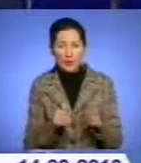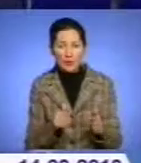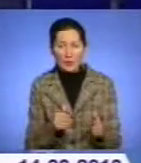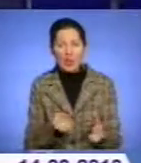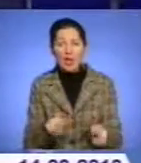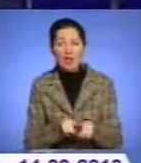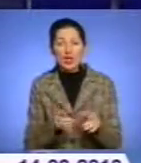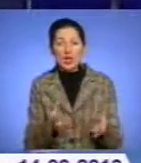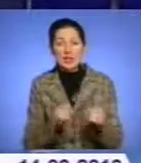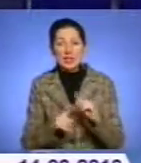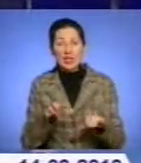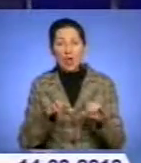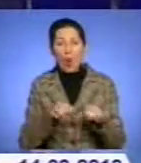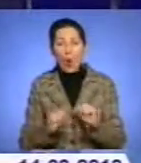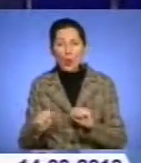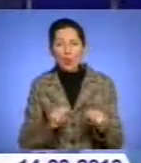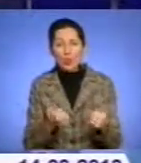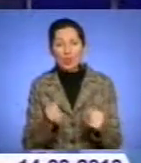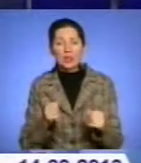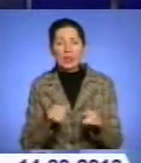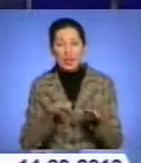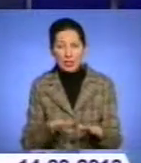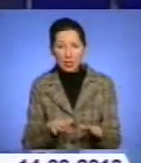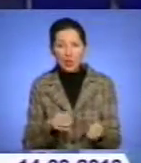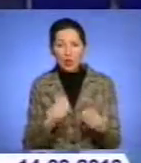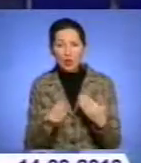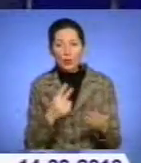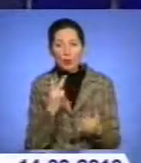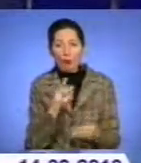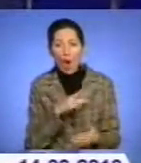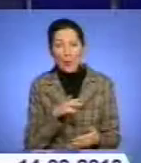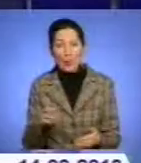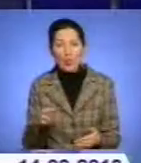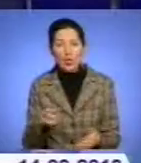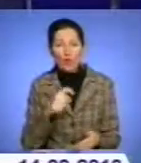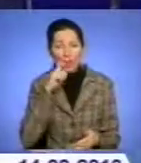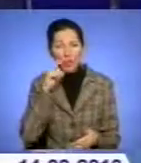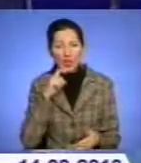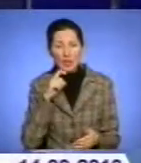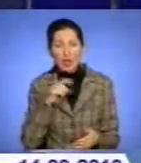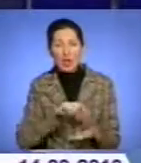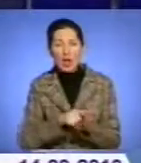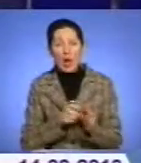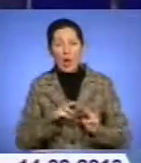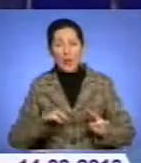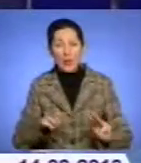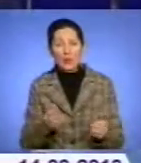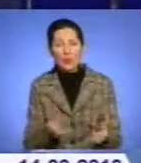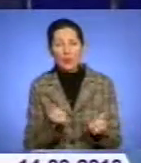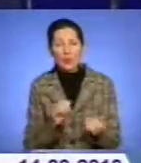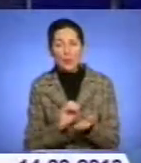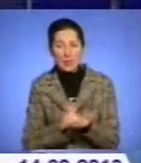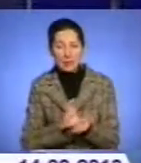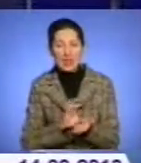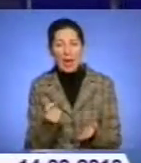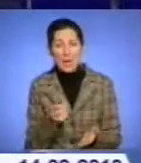пакет рішень соціальних питань стосовно 2 мільйонів українців. Зокрема, Кабмін підтримав підвищення мінімальних пенсій